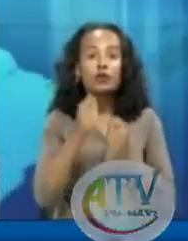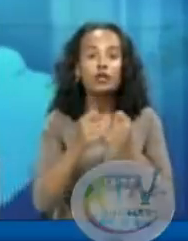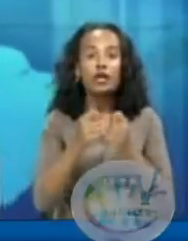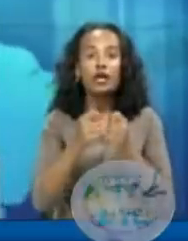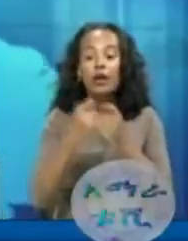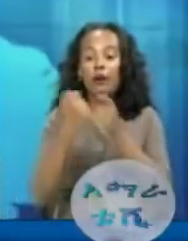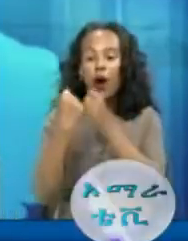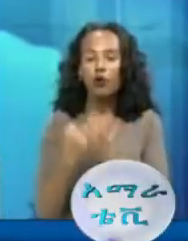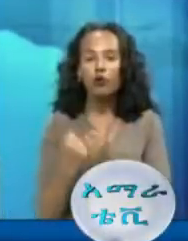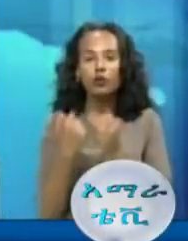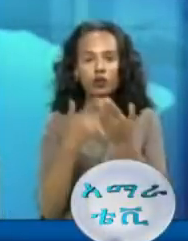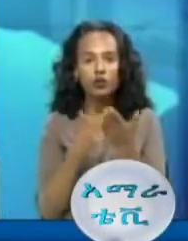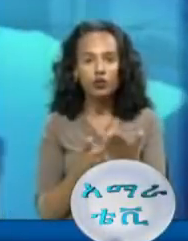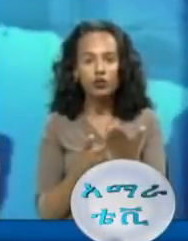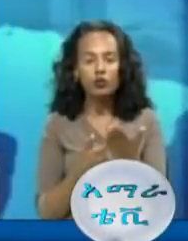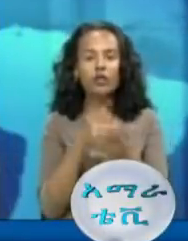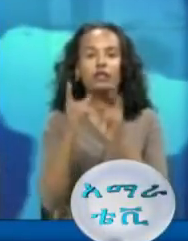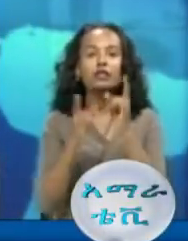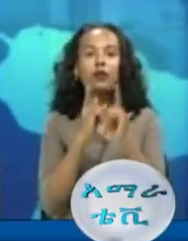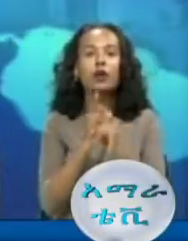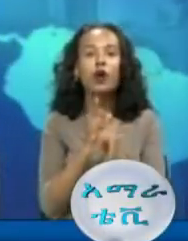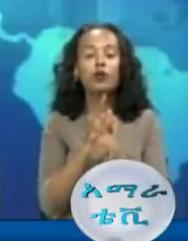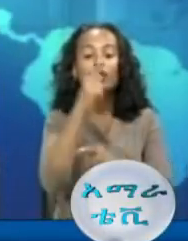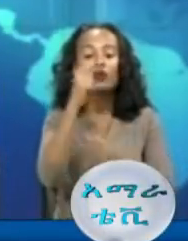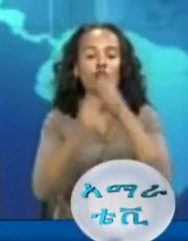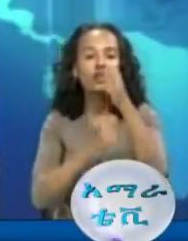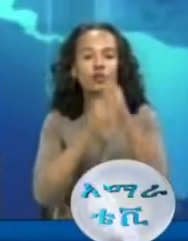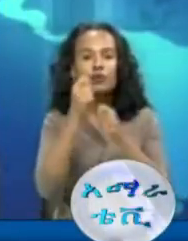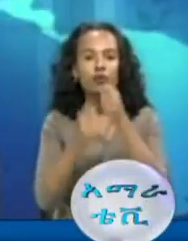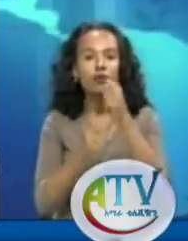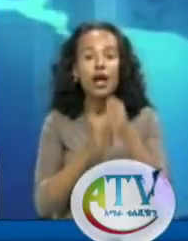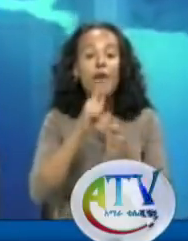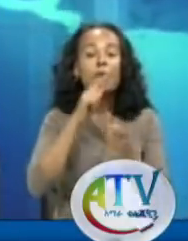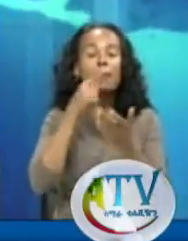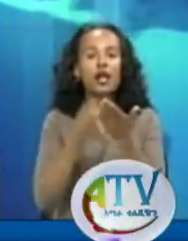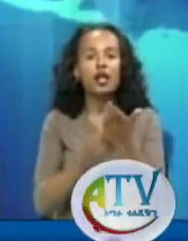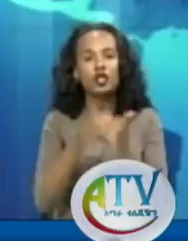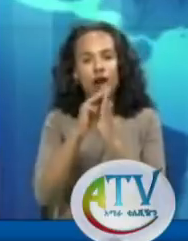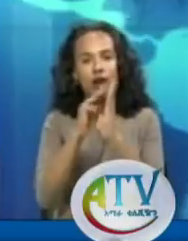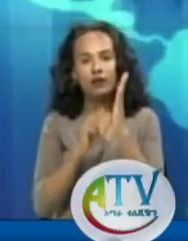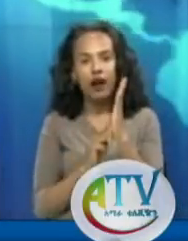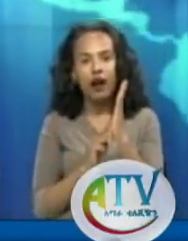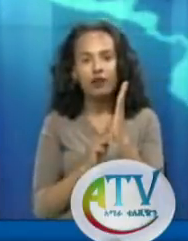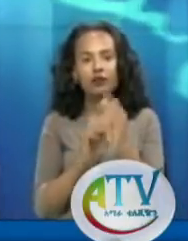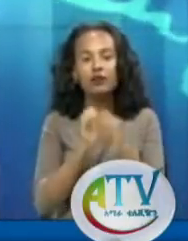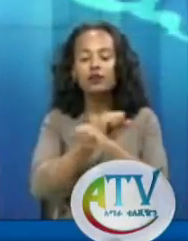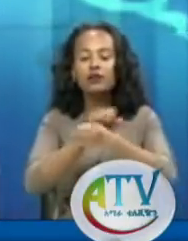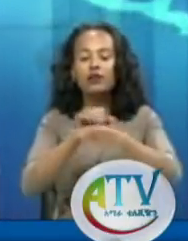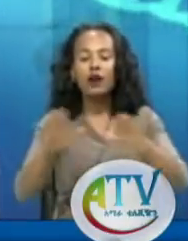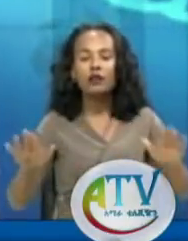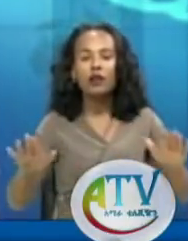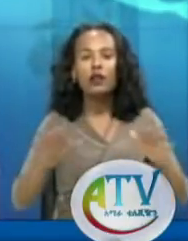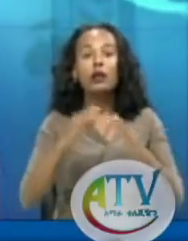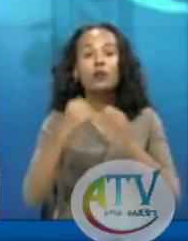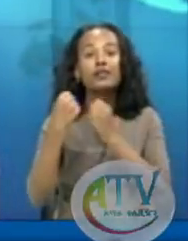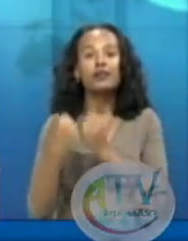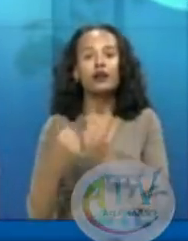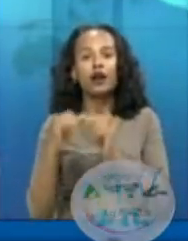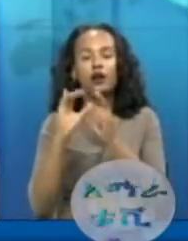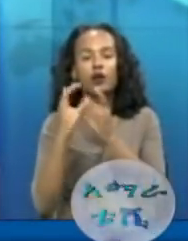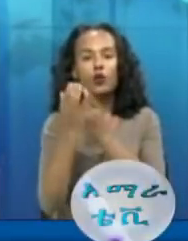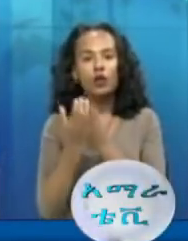ለማጎልበት እንዲሁም ዘመናዊ የቱሪዝም መረጃ ስርዓት ዝርጋታን በተጠናከረ